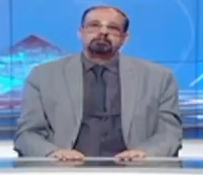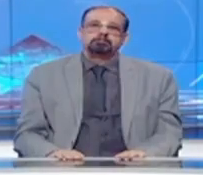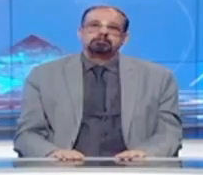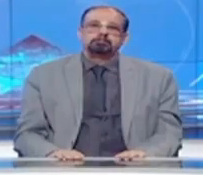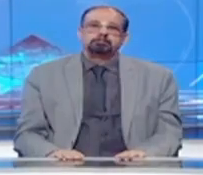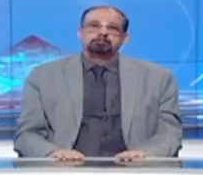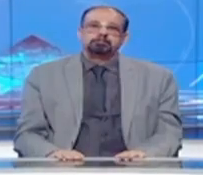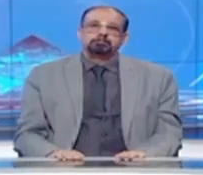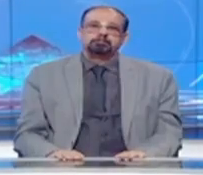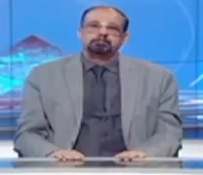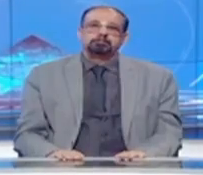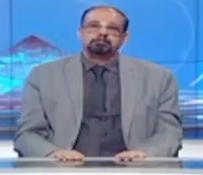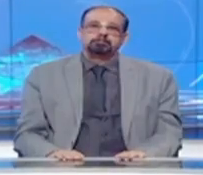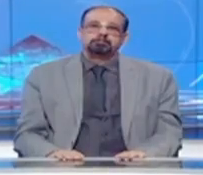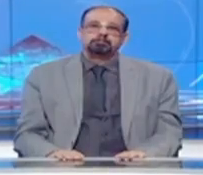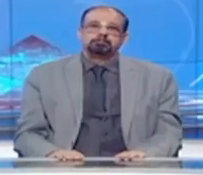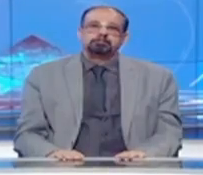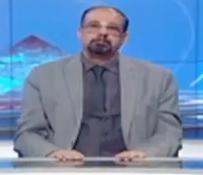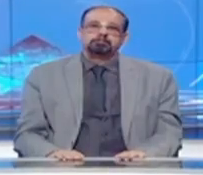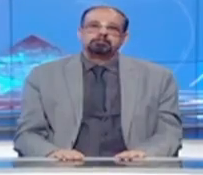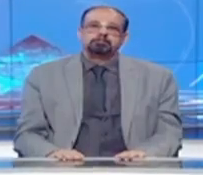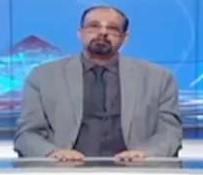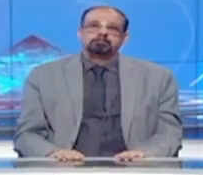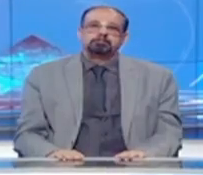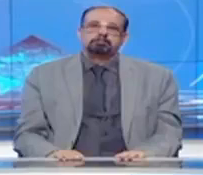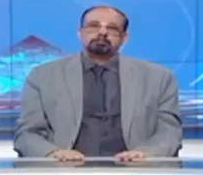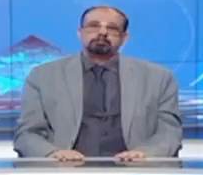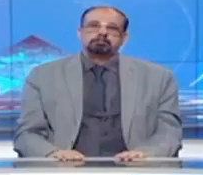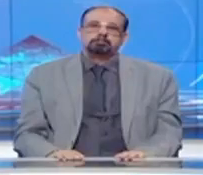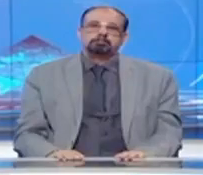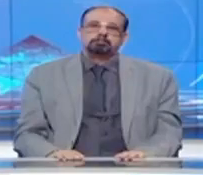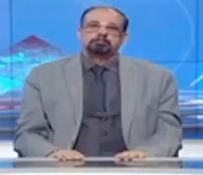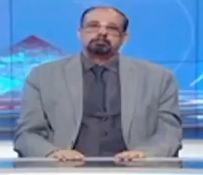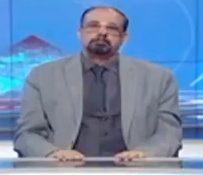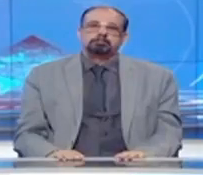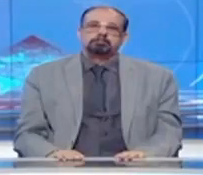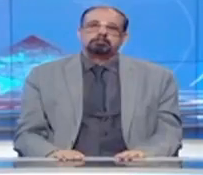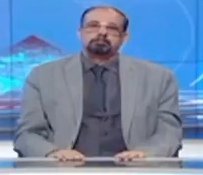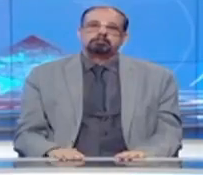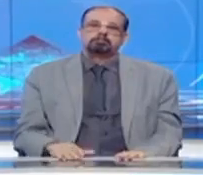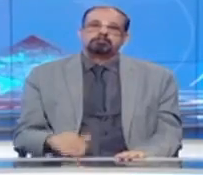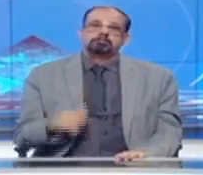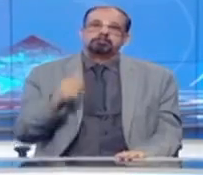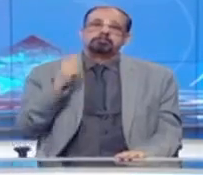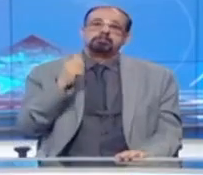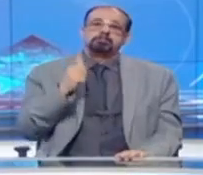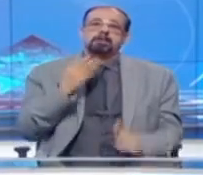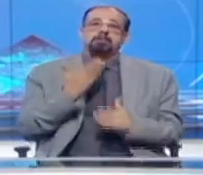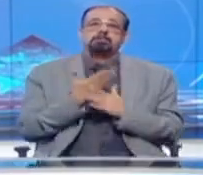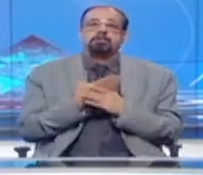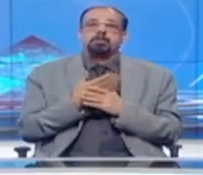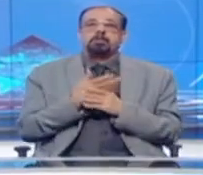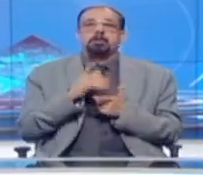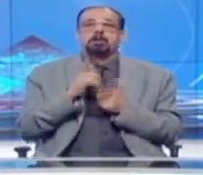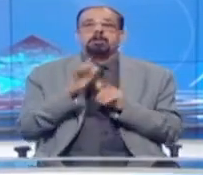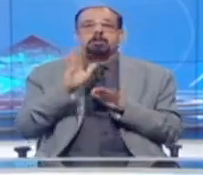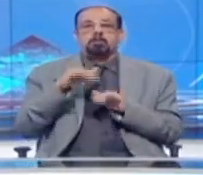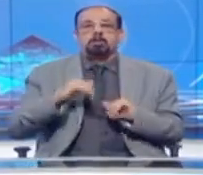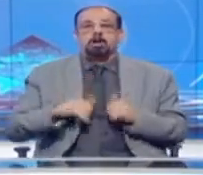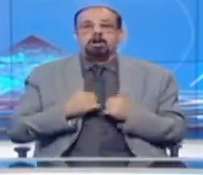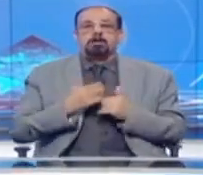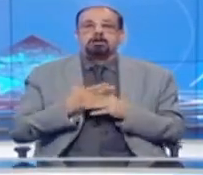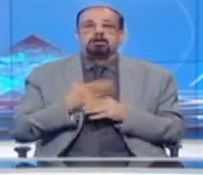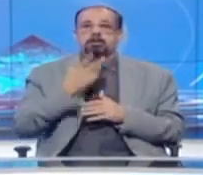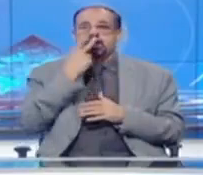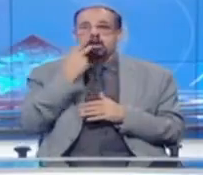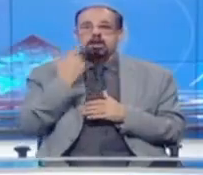دعت السفيرة سهى جندي وزيرة الدولة للهجرة وشؤون المصريين بالخارج المستثمرين الأرمن المقيمين بالولايات المتحدة الأمريكية ومن ذوي الأصول